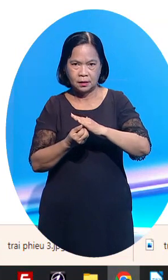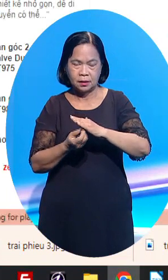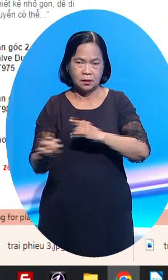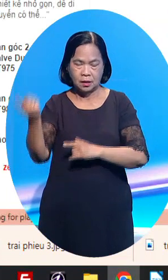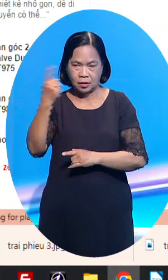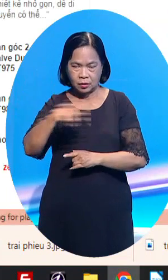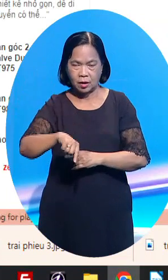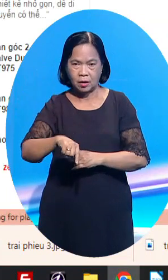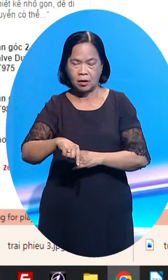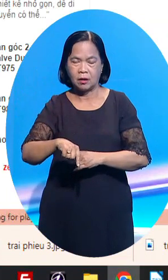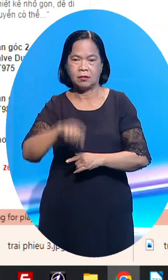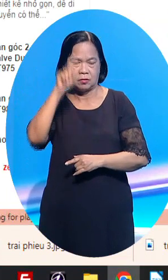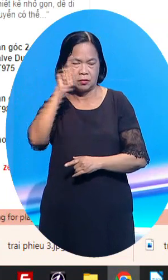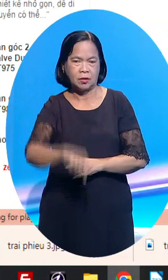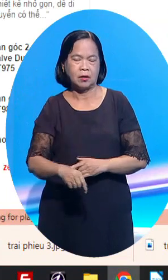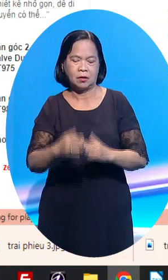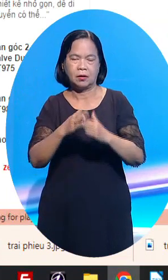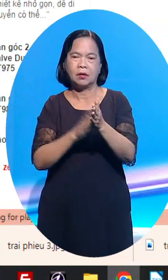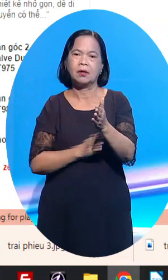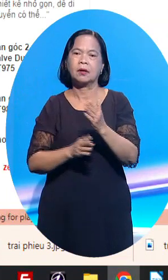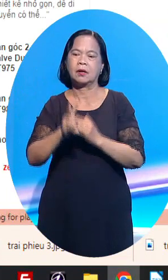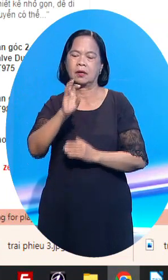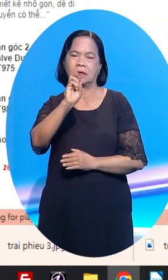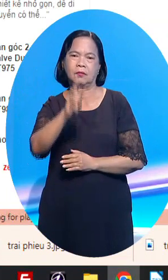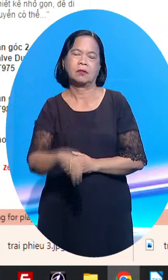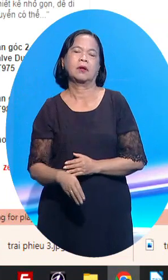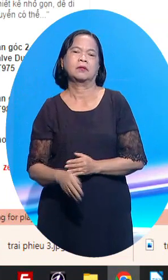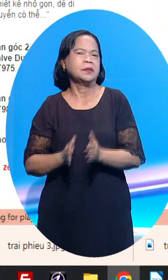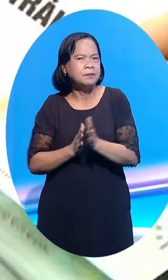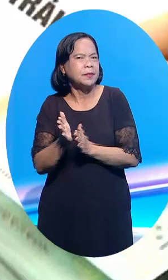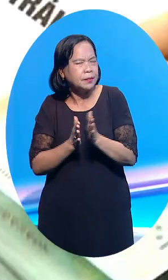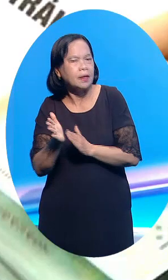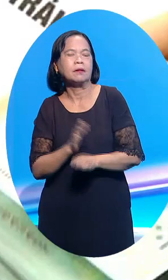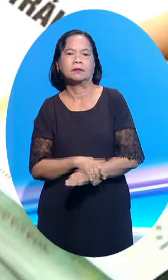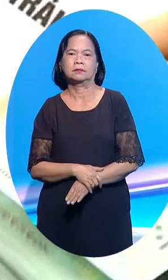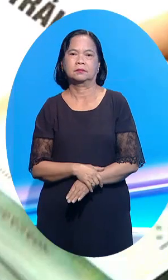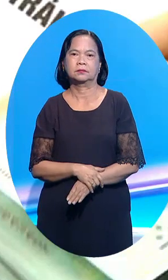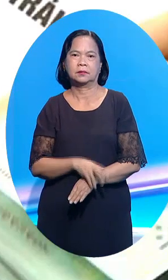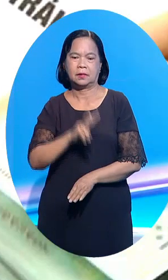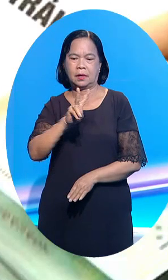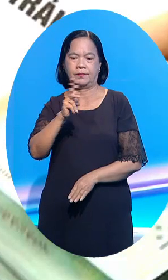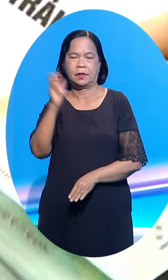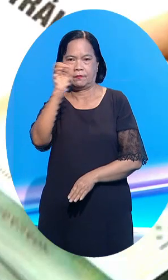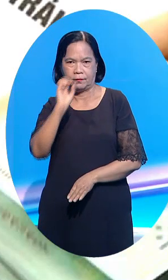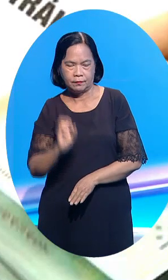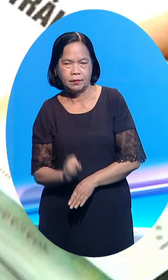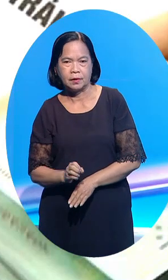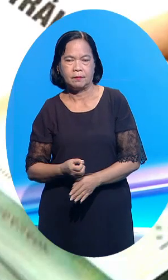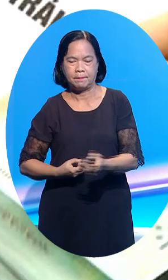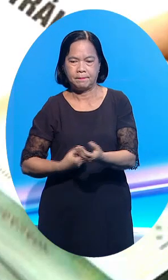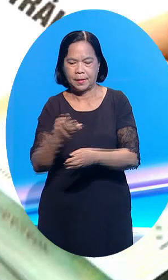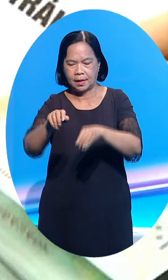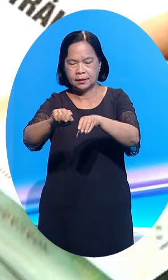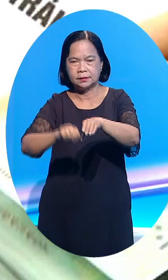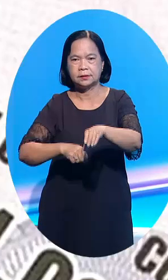đè nặng lên doanh nghiệp bất động sản trong năm 2023 và các năm tiếp theo. Chiếm tới gần 29% tổng khối lượng phát hành trái phiếu